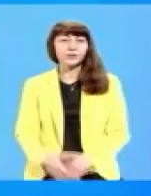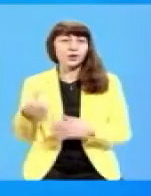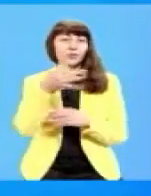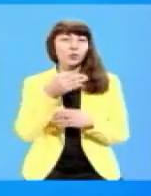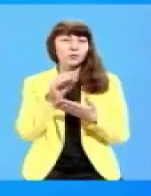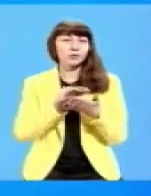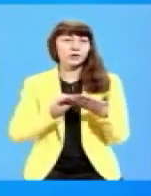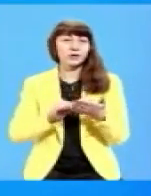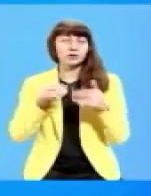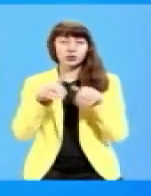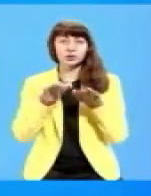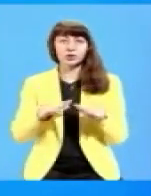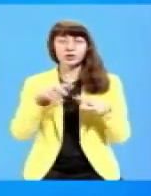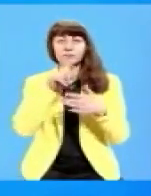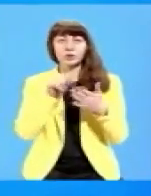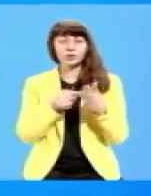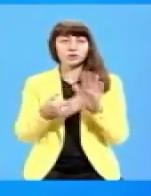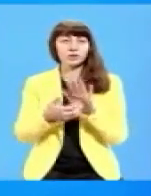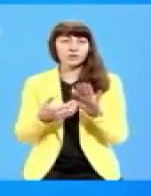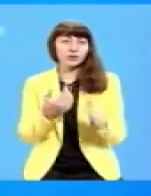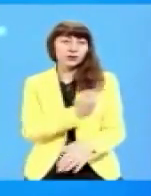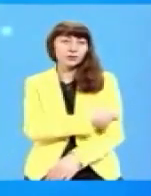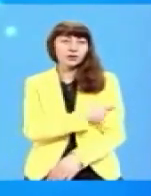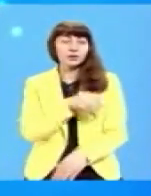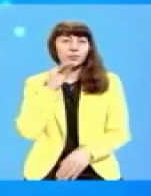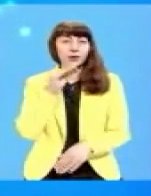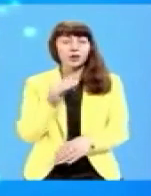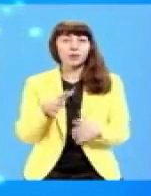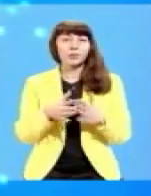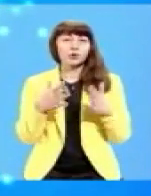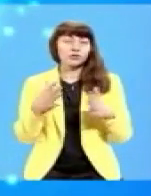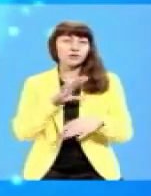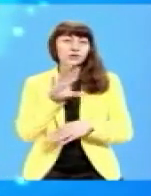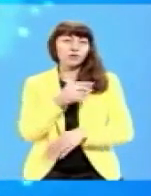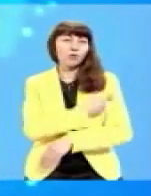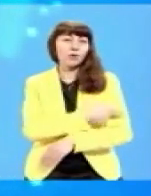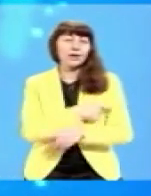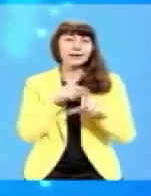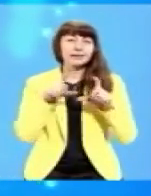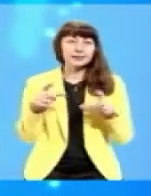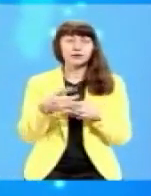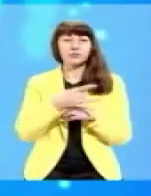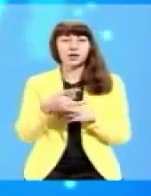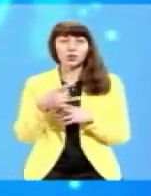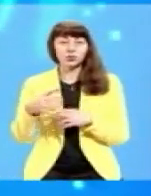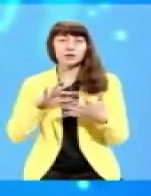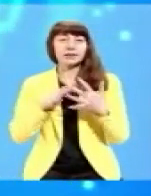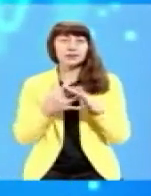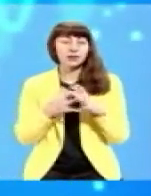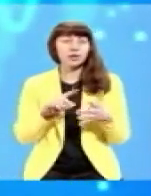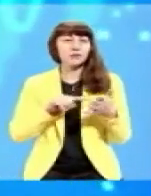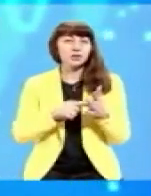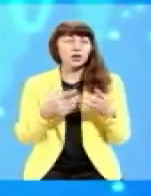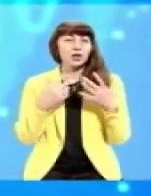В области продолжают решать вопрос дефицита медицинских кадров, особенно в больницах района и сельской местности. В целях